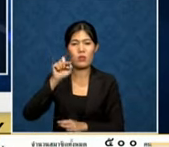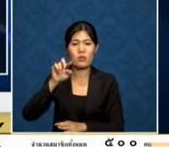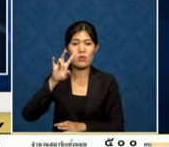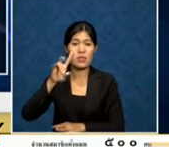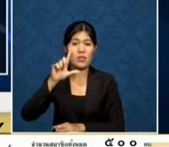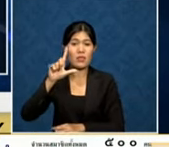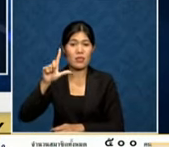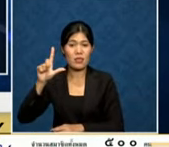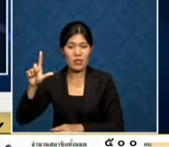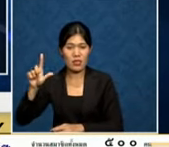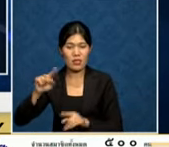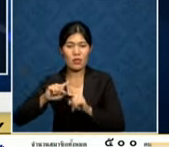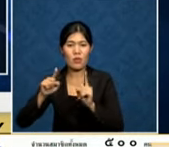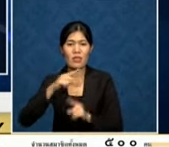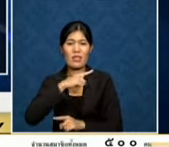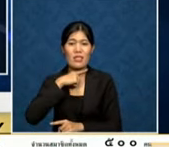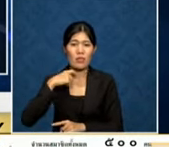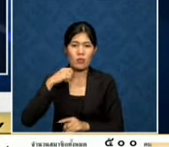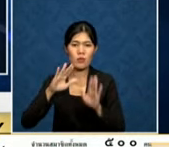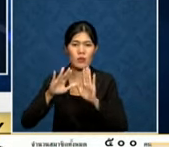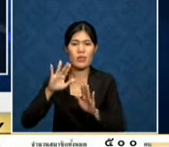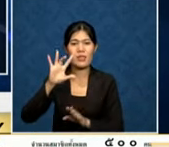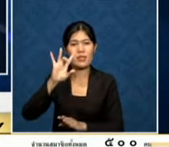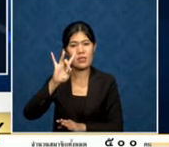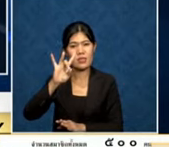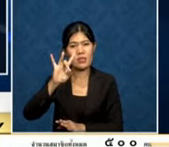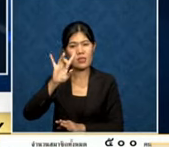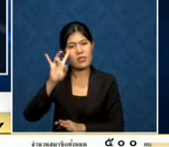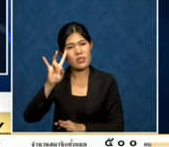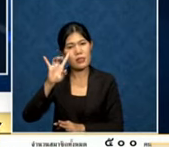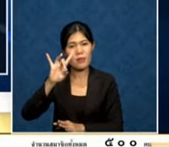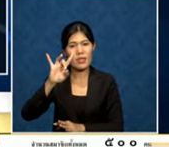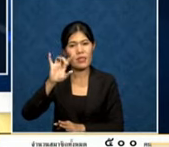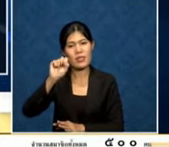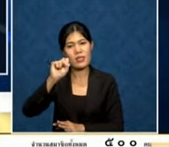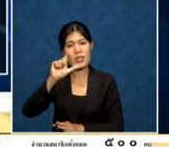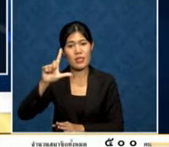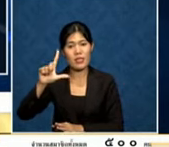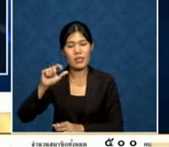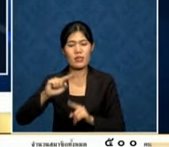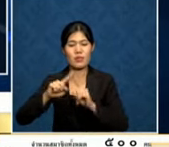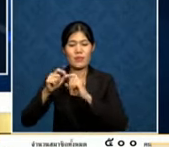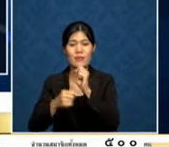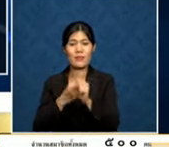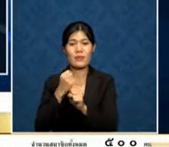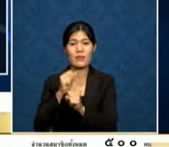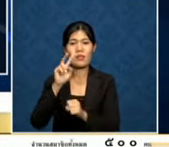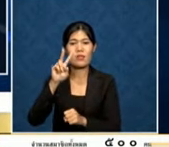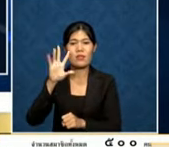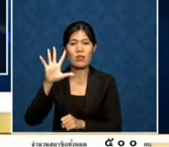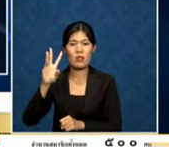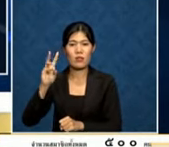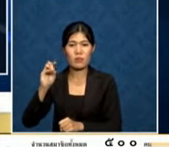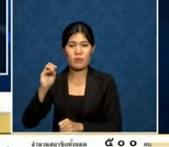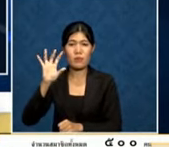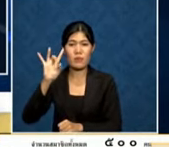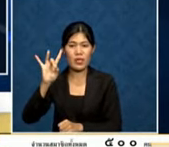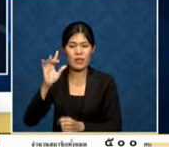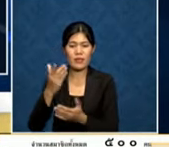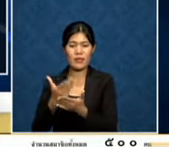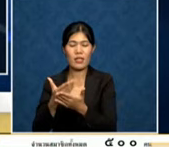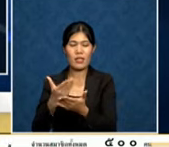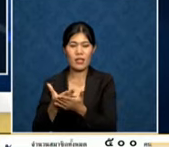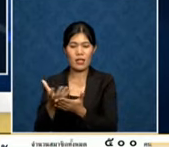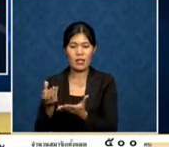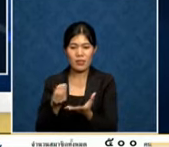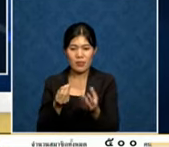ขาดดุลกว่า 7-8แสนล้านแต่ในปี2568ก็คาดการว่าจะจัดเก็บรายได้